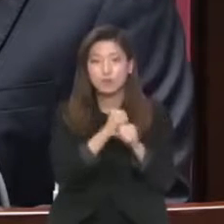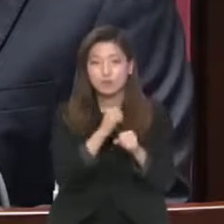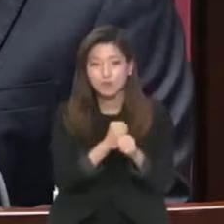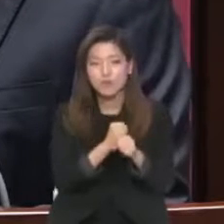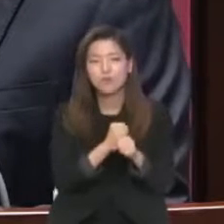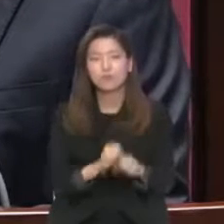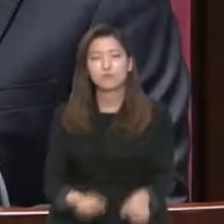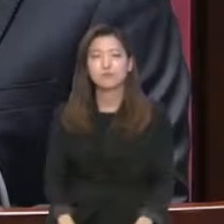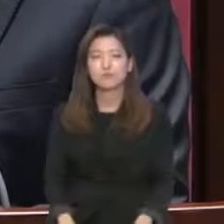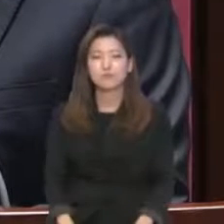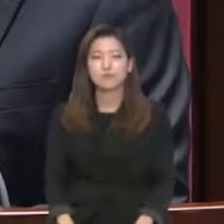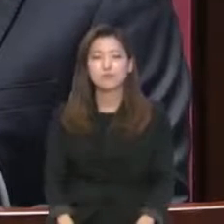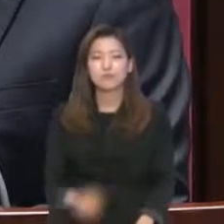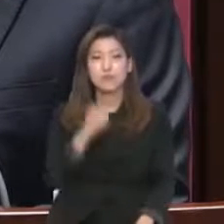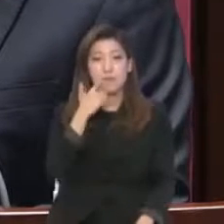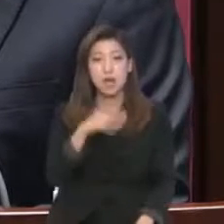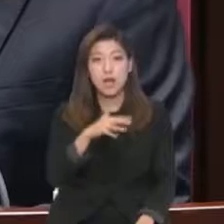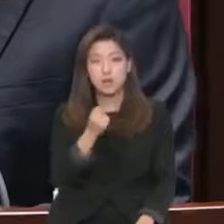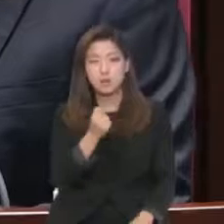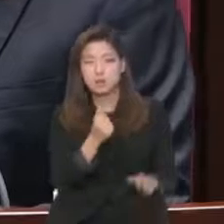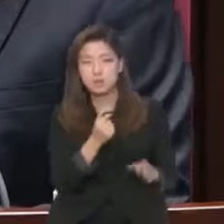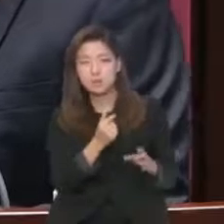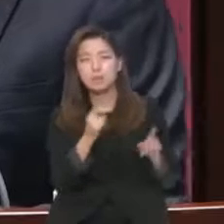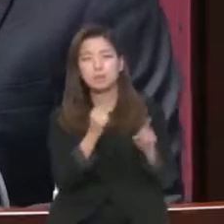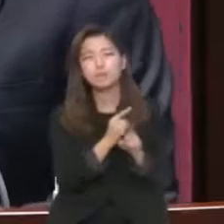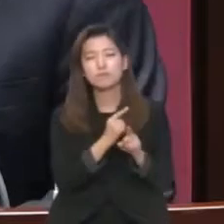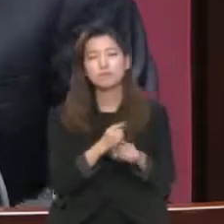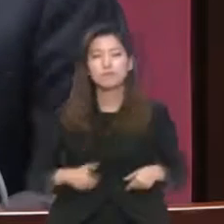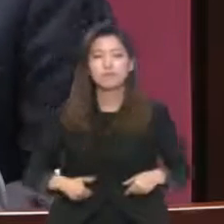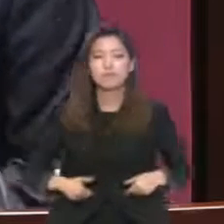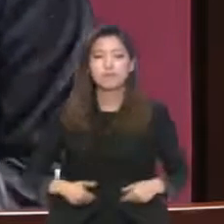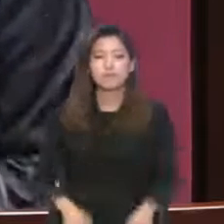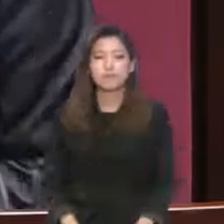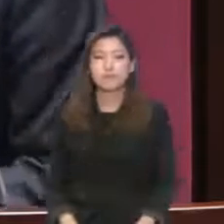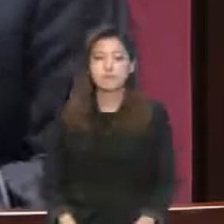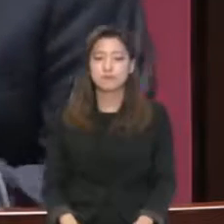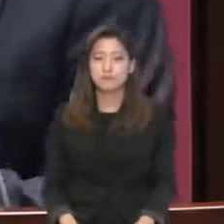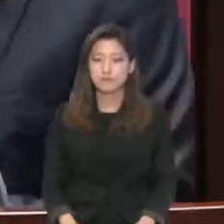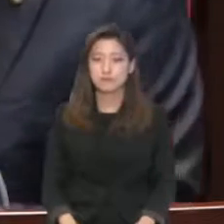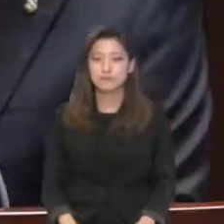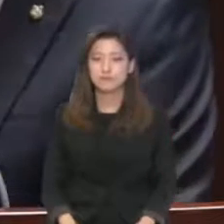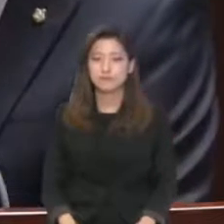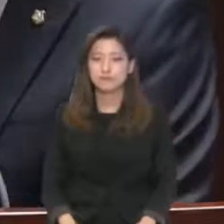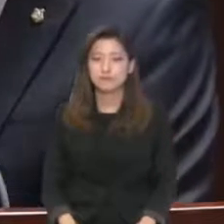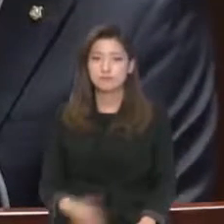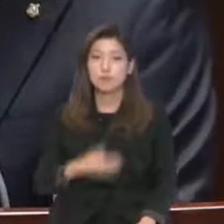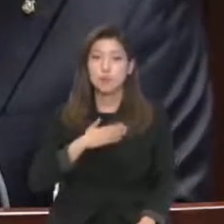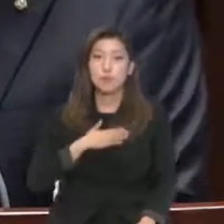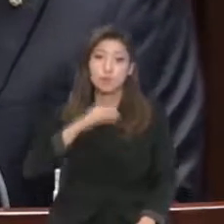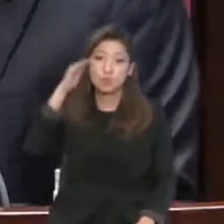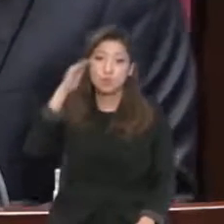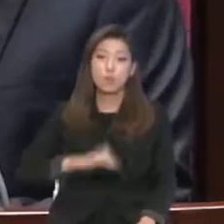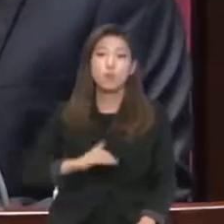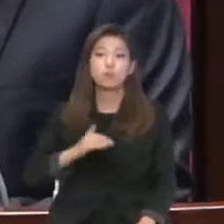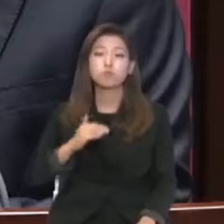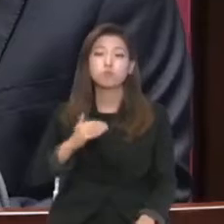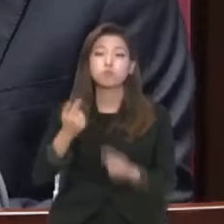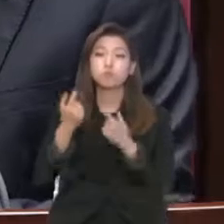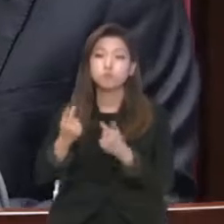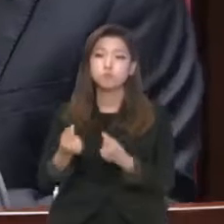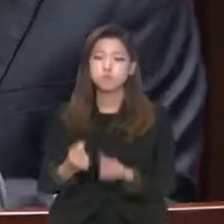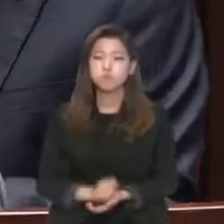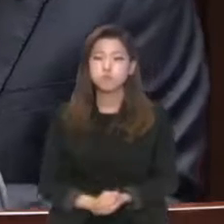또 발전되고 진화해야 할 측면들이 있다 이렇게 생각합니다. 네, 저는 장관님 말씀에 큰 틀에서 동의합니다.